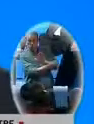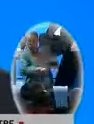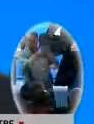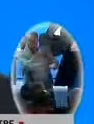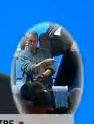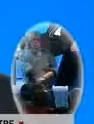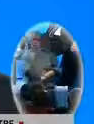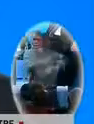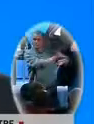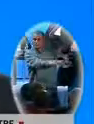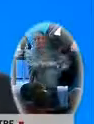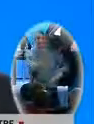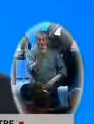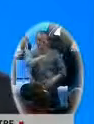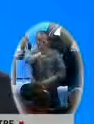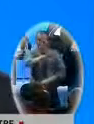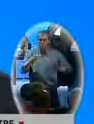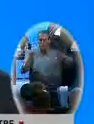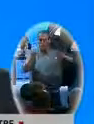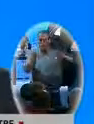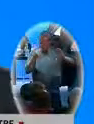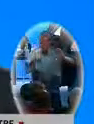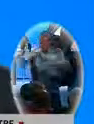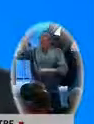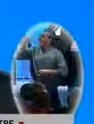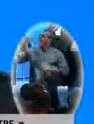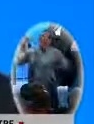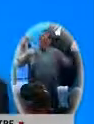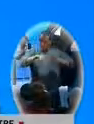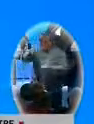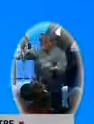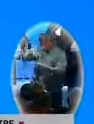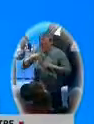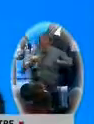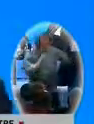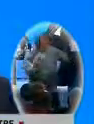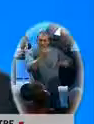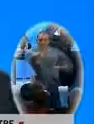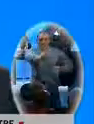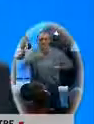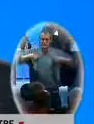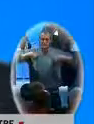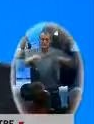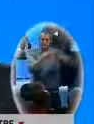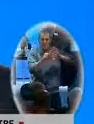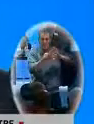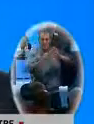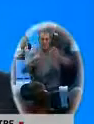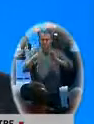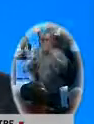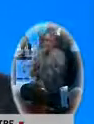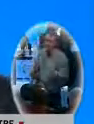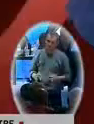dit responsabilité des élus sur la dépense. L'un doit aller avec l'autre. Nous avons, mes chers